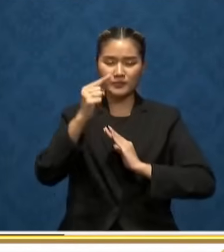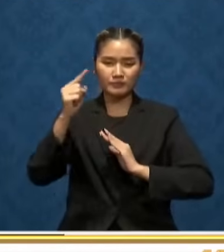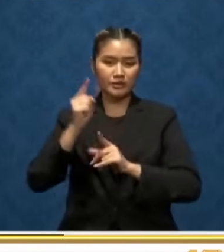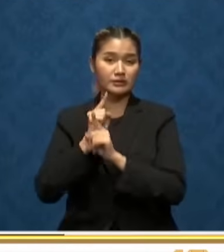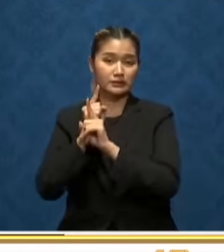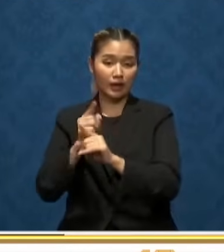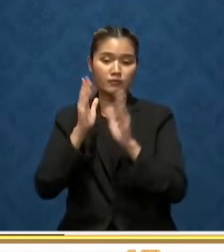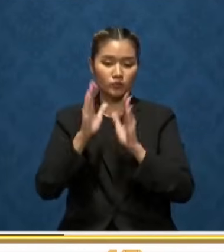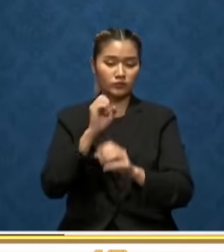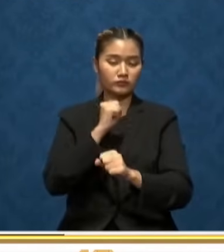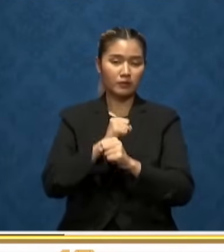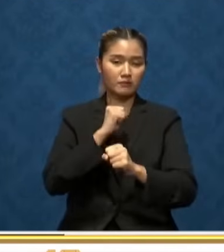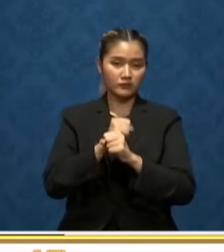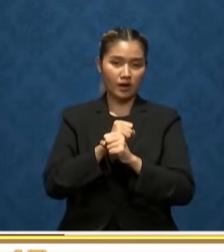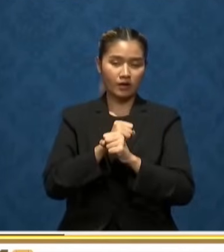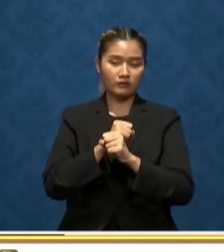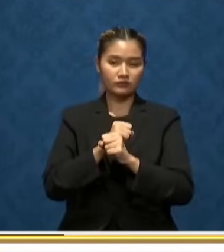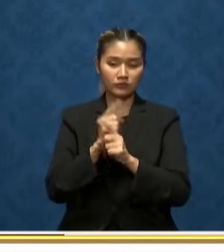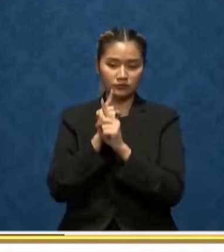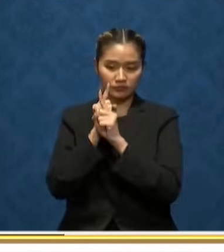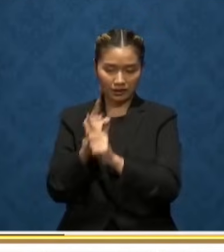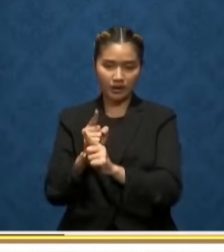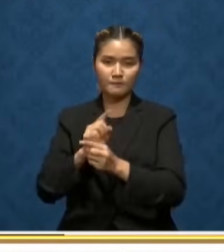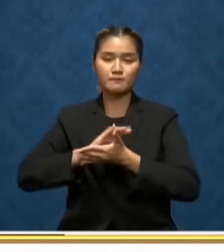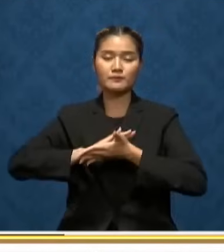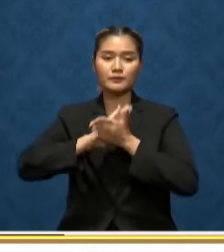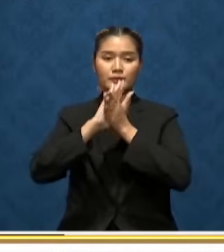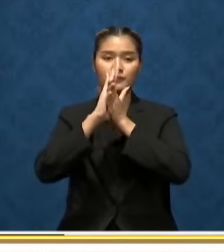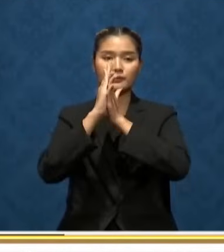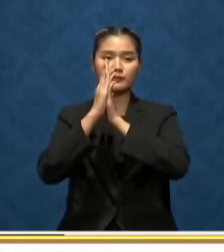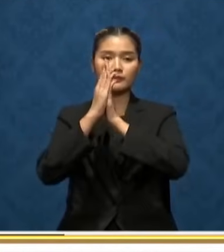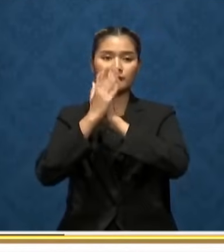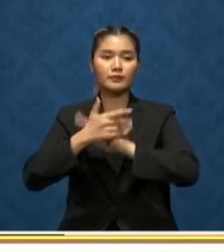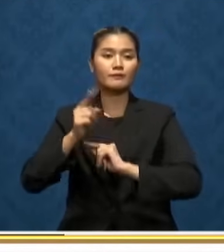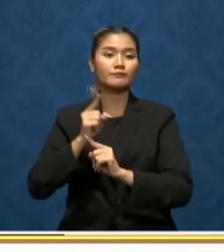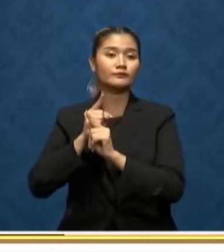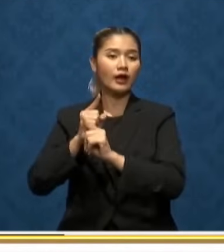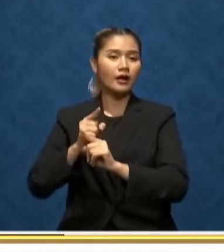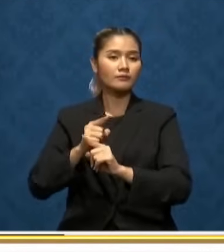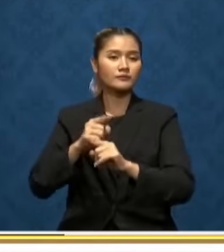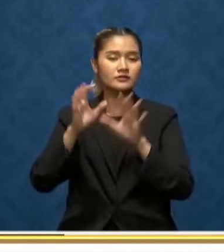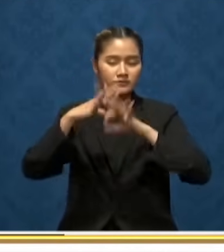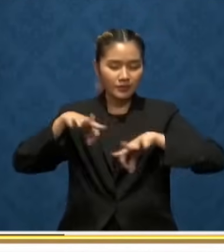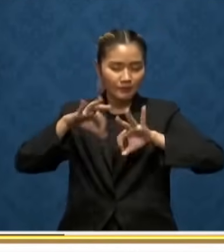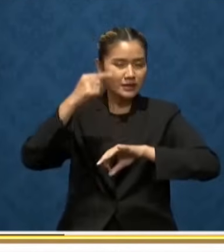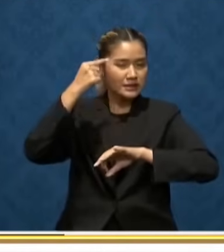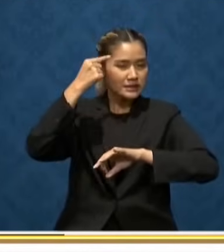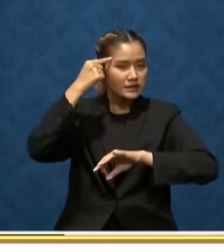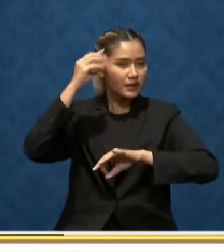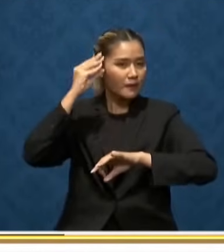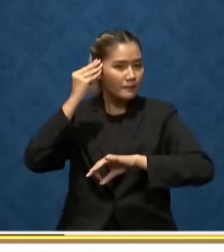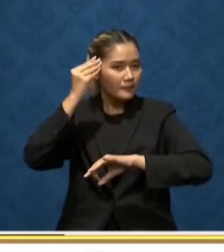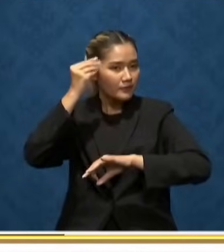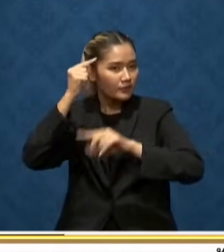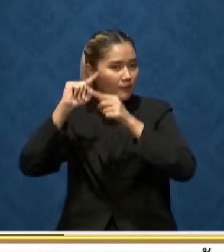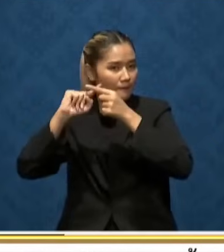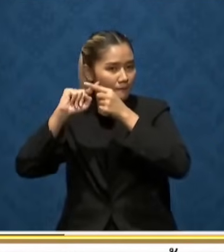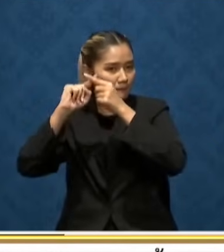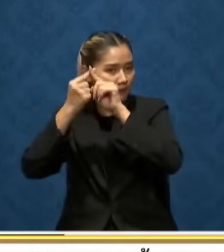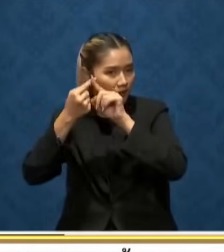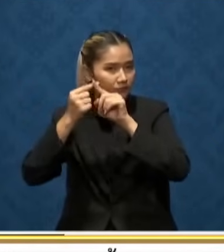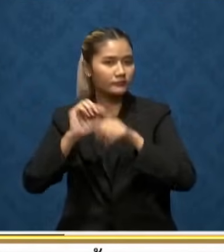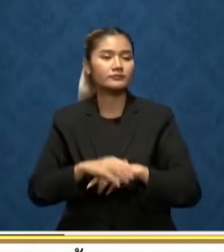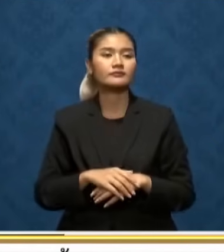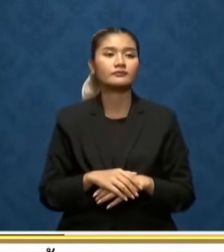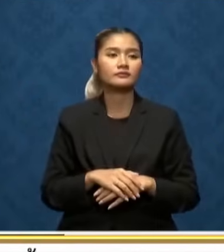องค์กรรองรับกับเทคโนโลยีที่เปลี่ยนโดยเฉพาะเปลี่ยน mindset เปลี่ยนวิธีคิดของคนในองค์กร